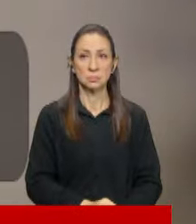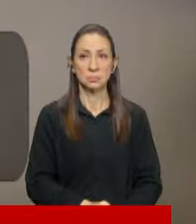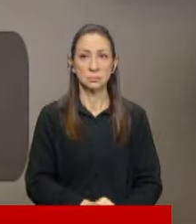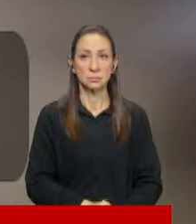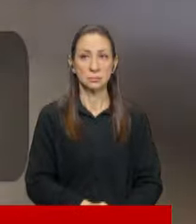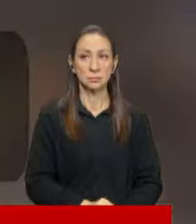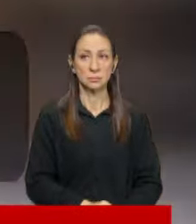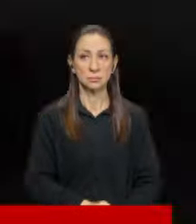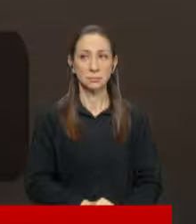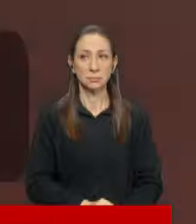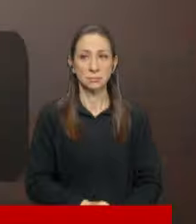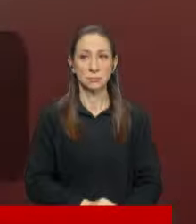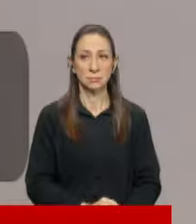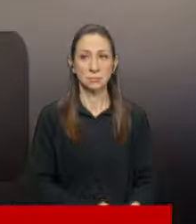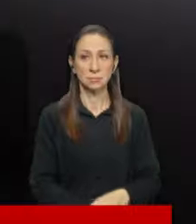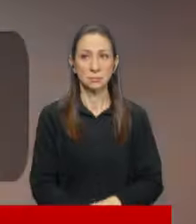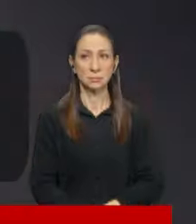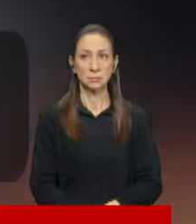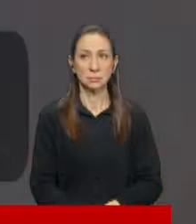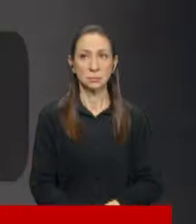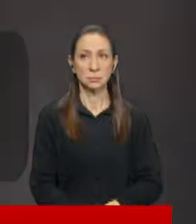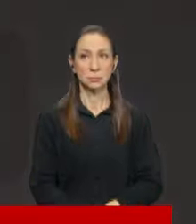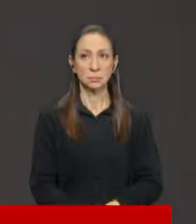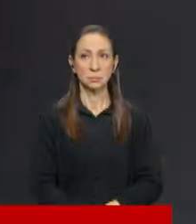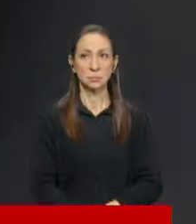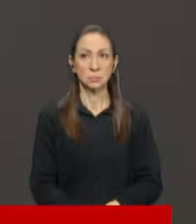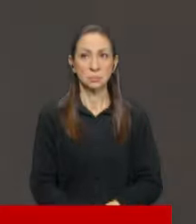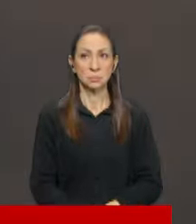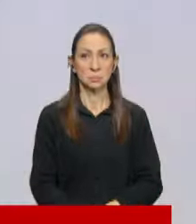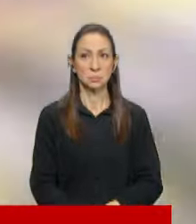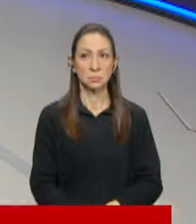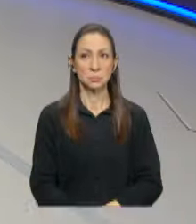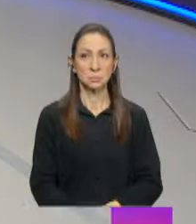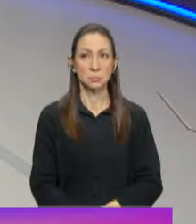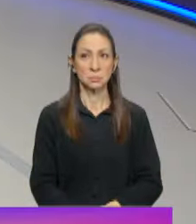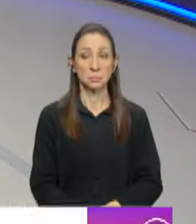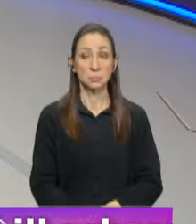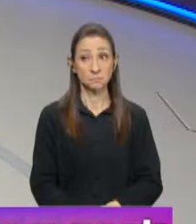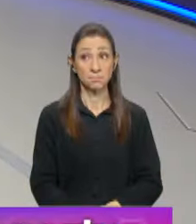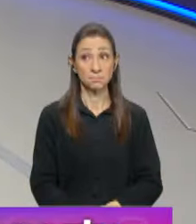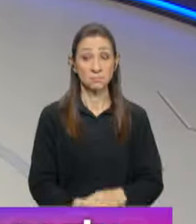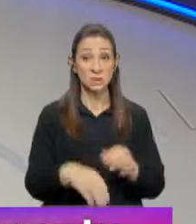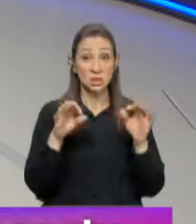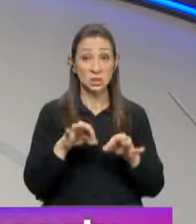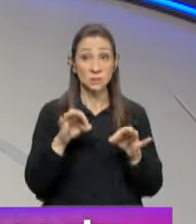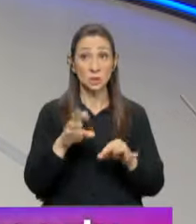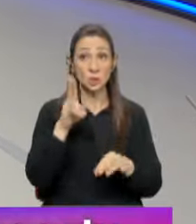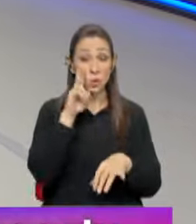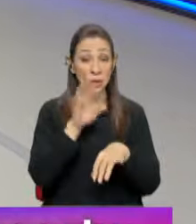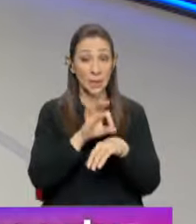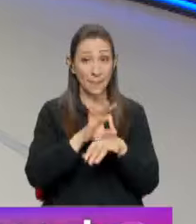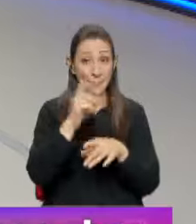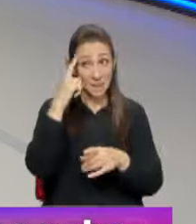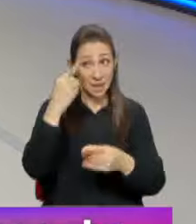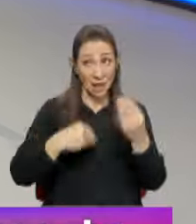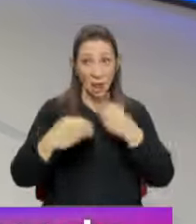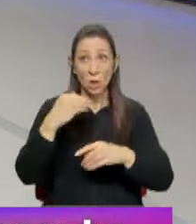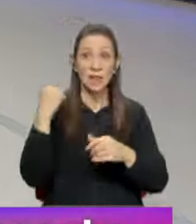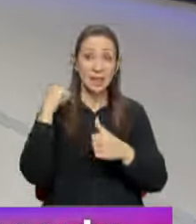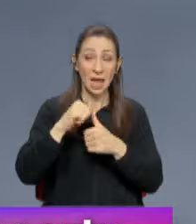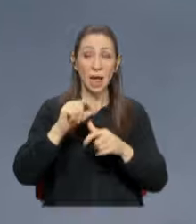Bu işi istemiyorsan yapmayacaksın. Tamam mı? Efendim şimdi son dakika bilgileri de geliyor.